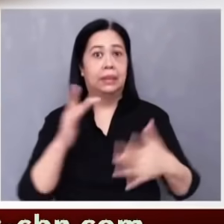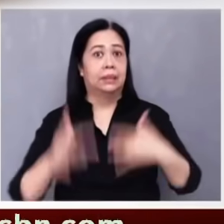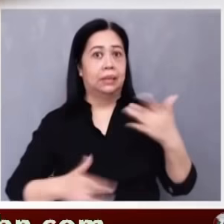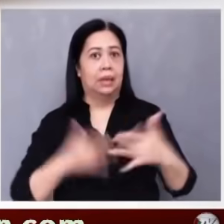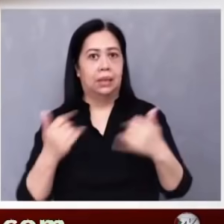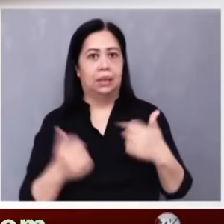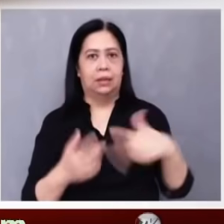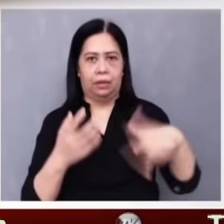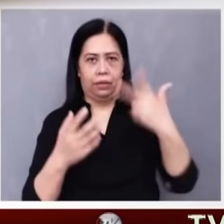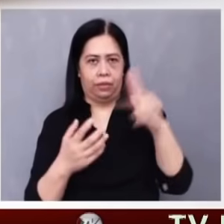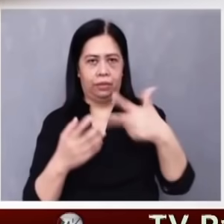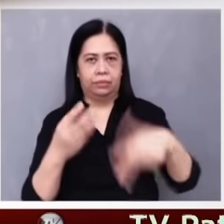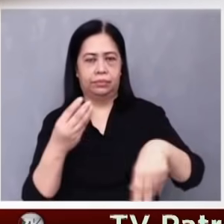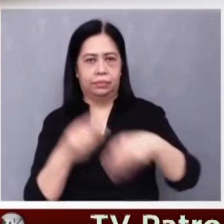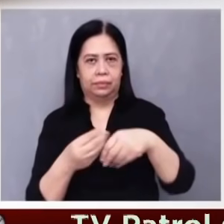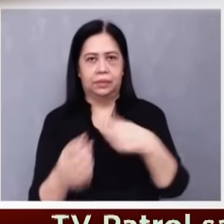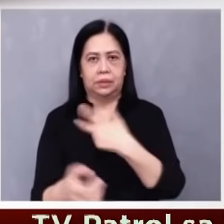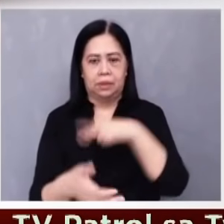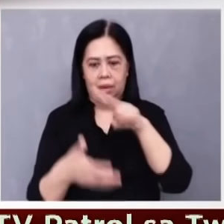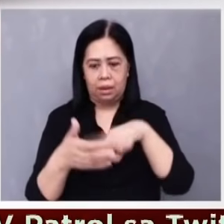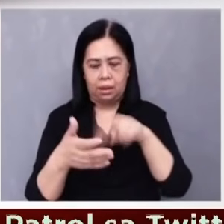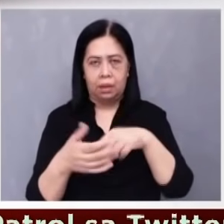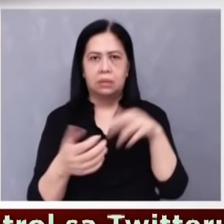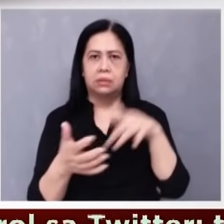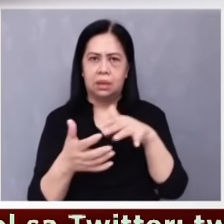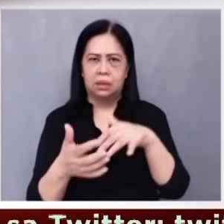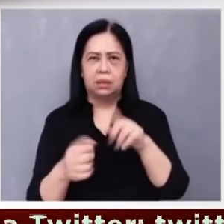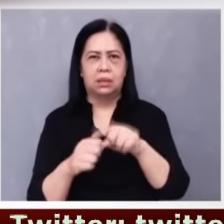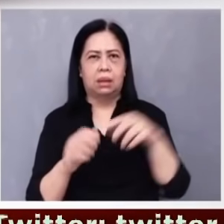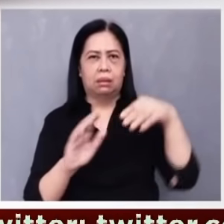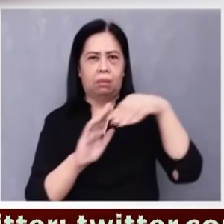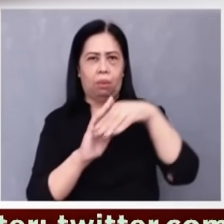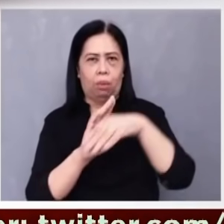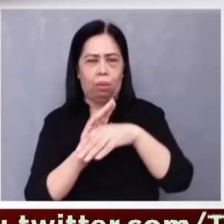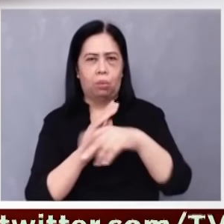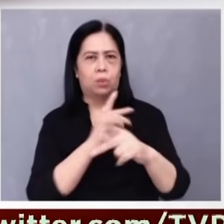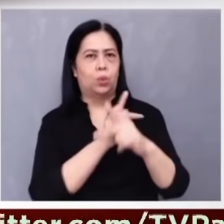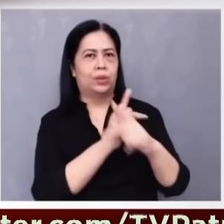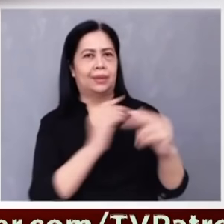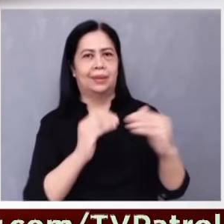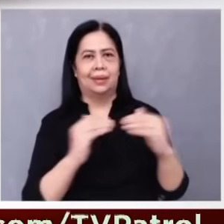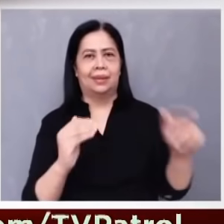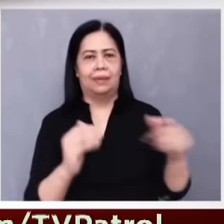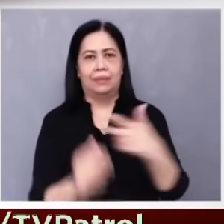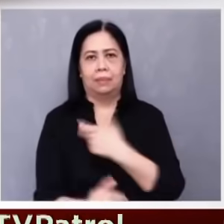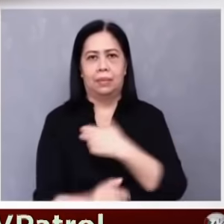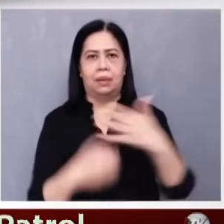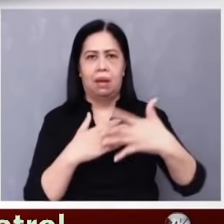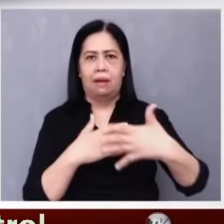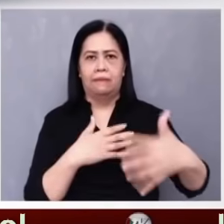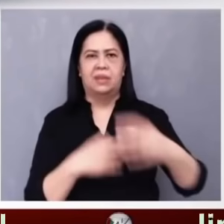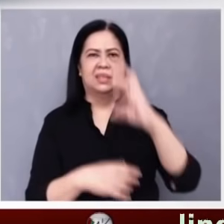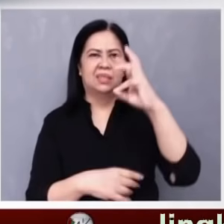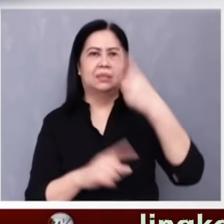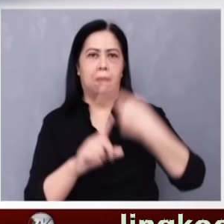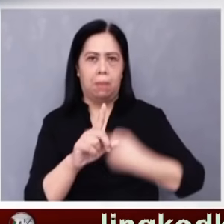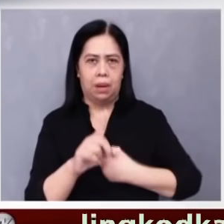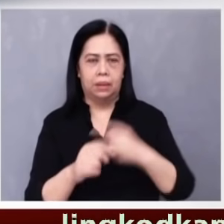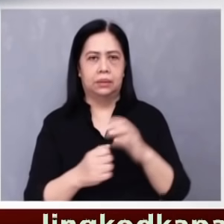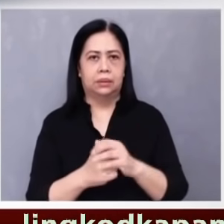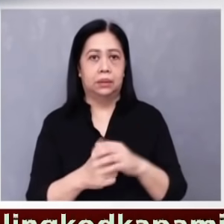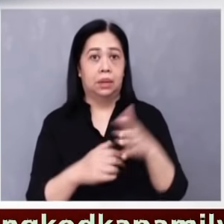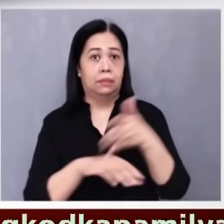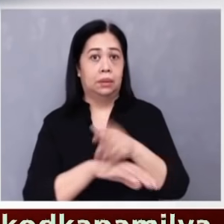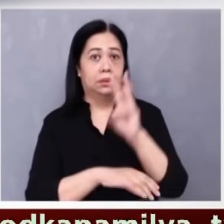magpa-booster matapos mabasa ang isang pag-aaral na bumababa ang proteksyon ng bakuna paglipas ng higit 6 na buwan. After 6 months, yung